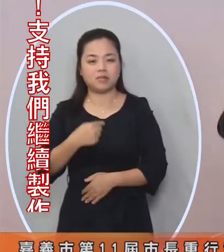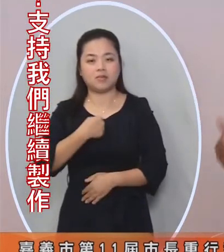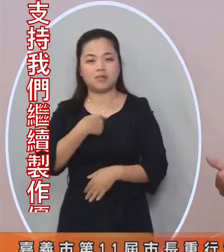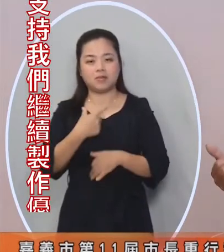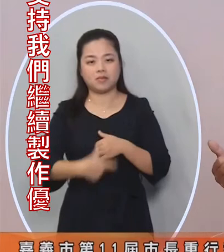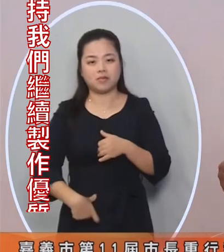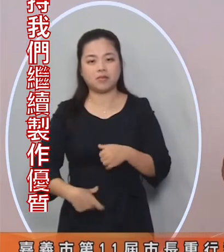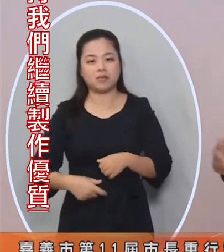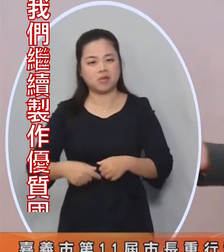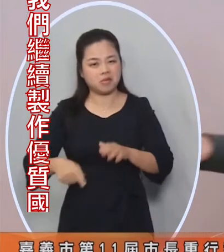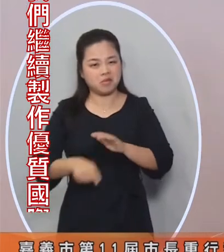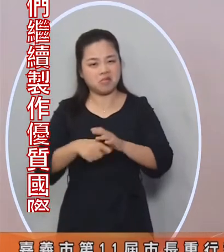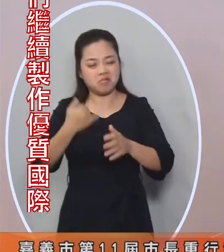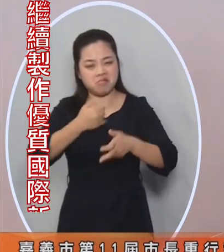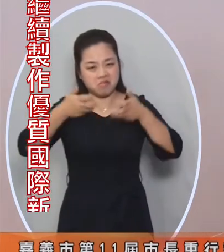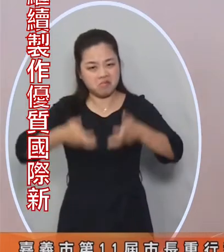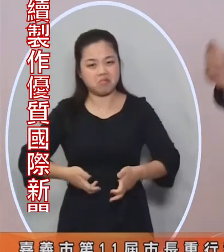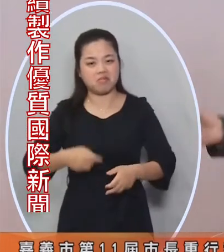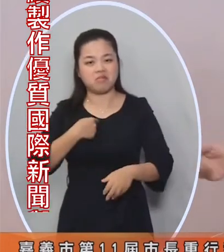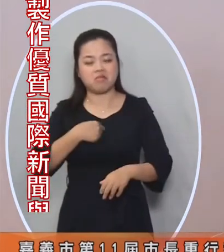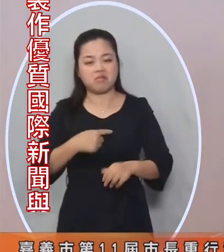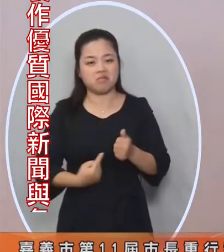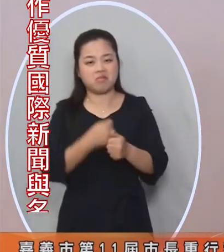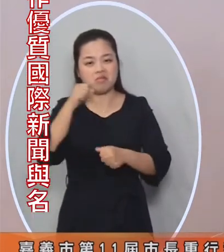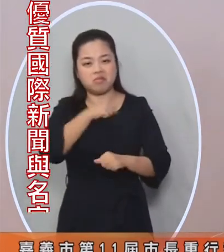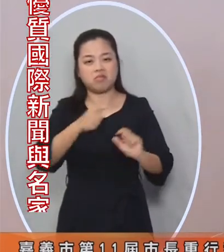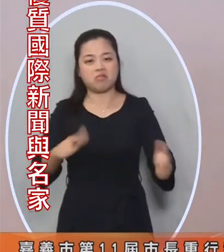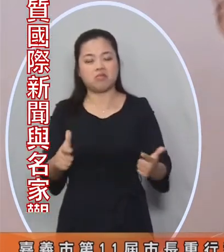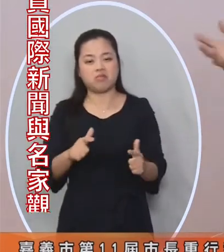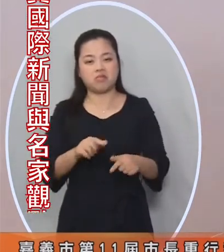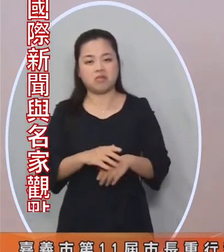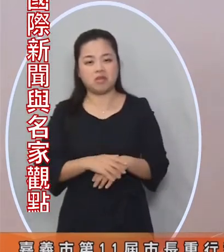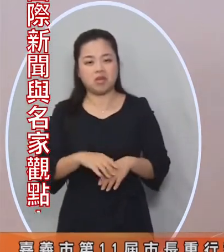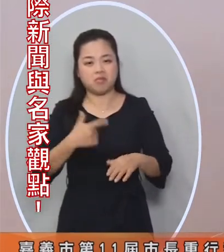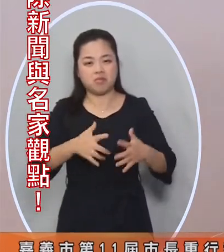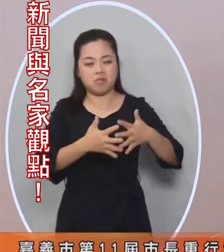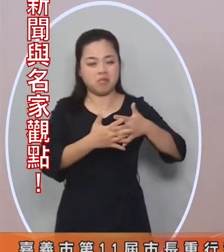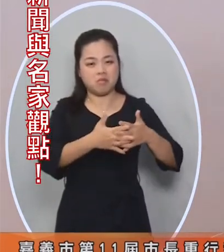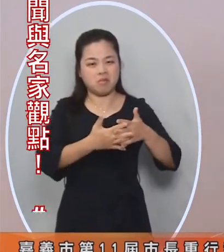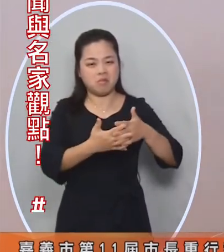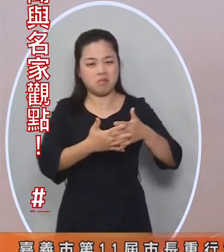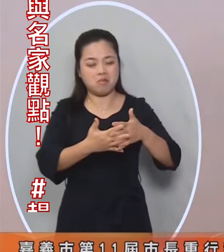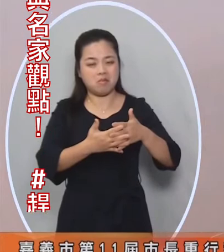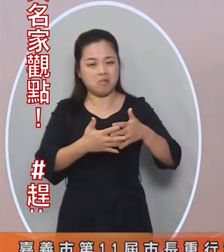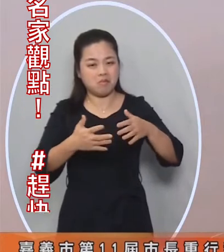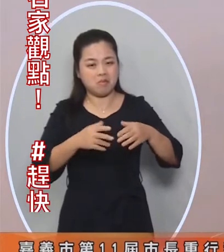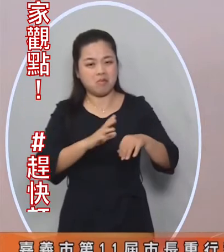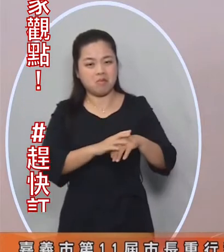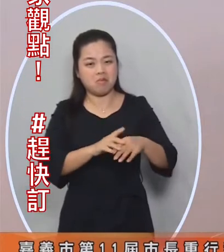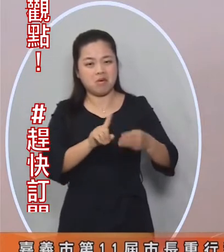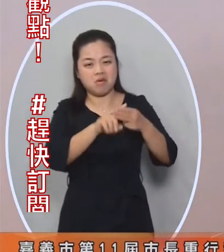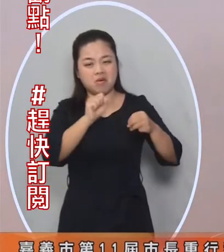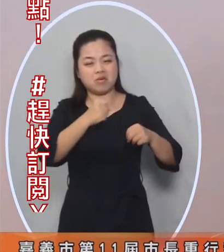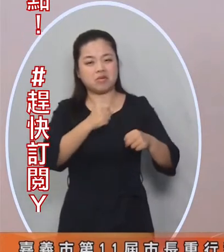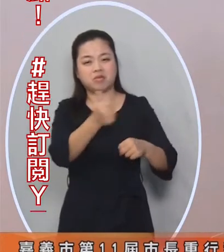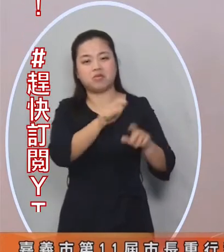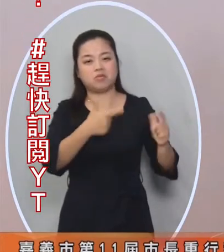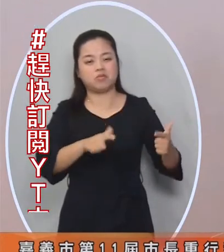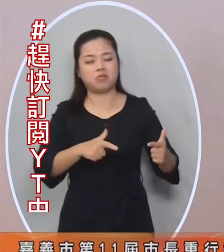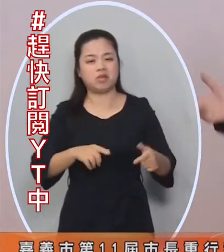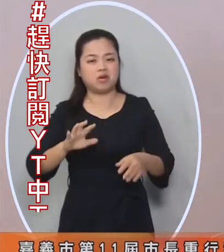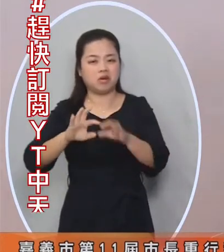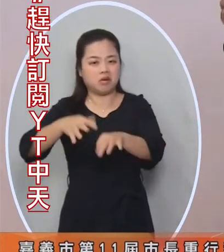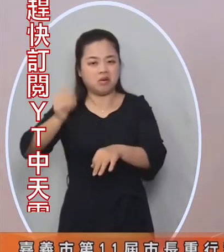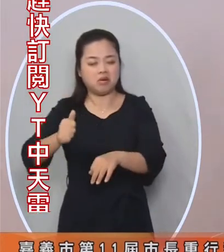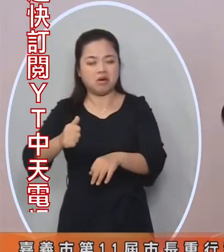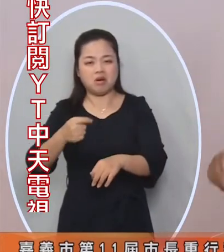我就做足重个啊。我讲我毋是台独啦，我毋是啥物美国帝国主义者啊。啊，所长，